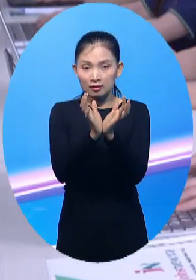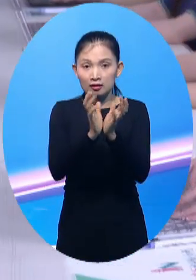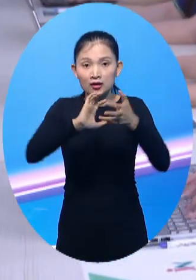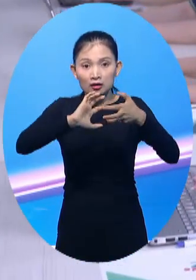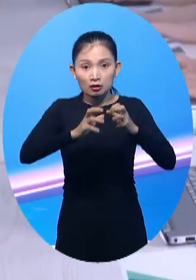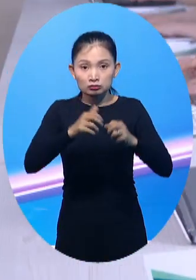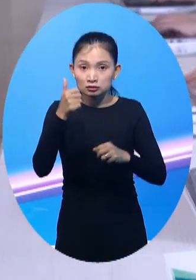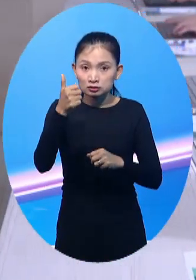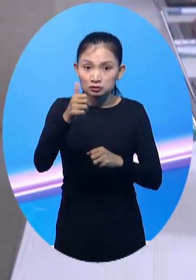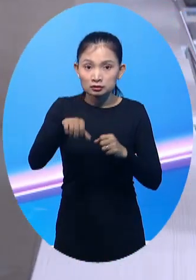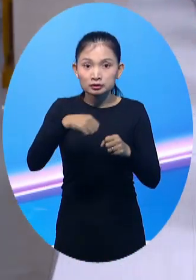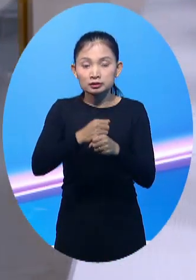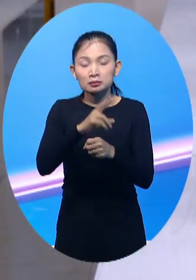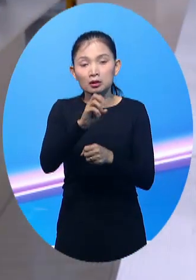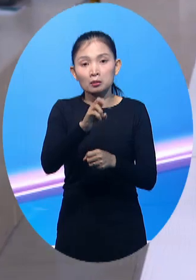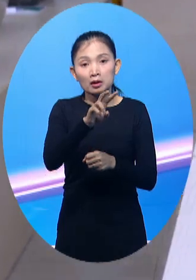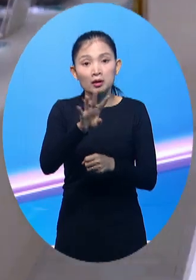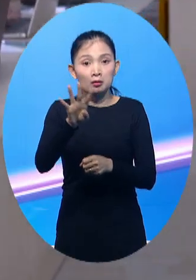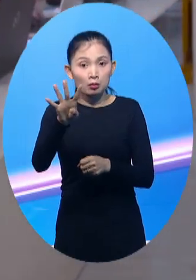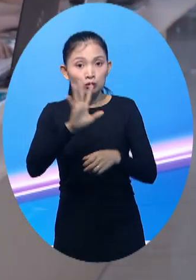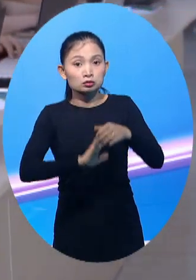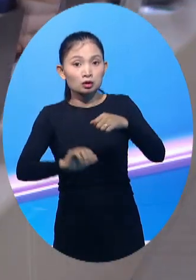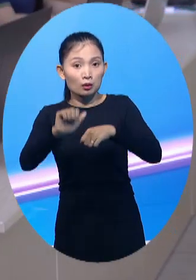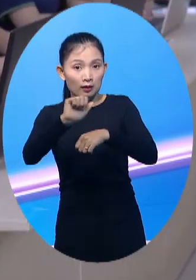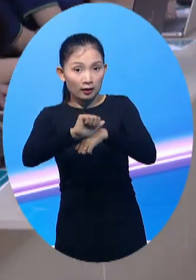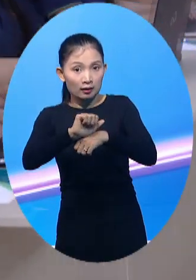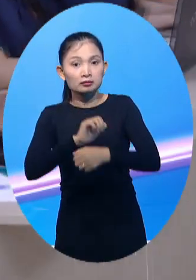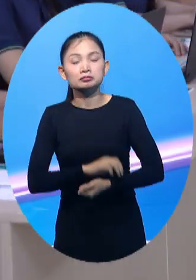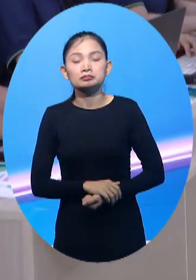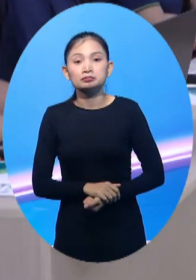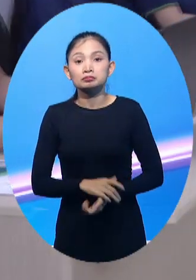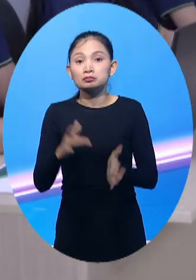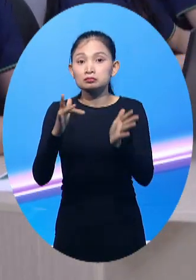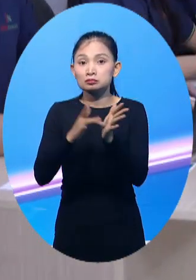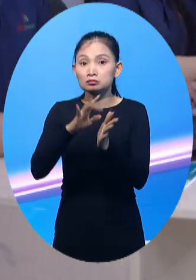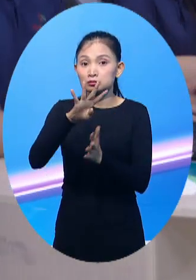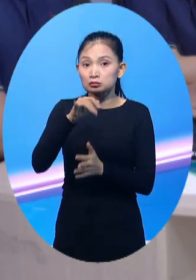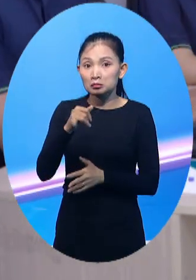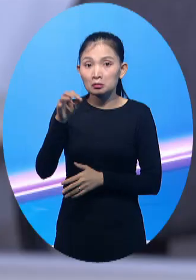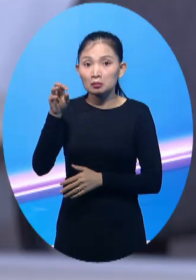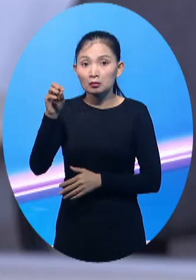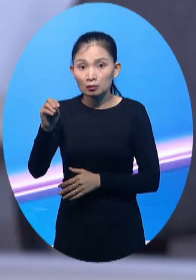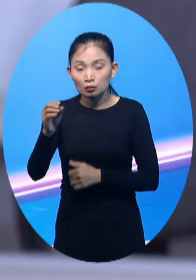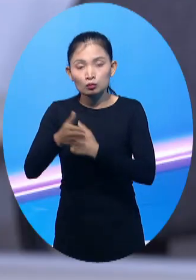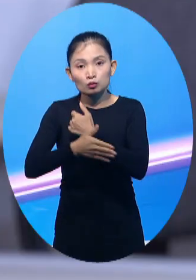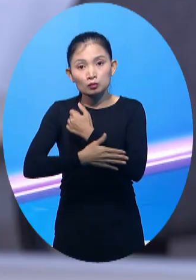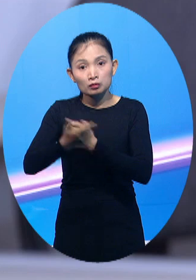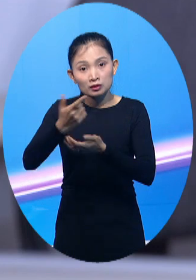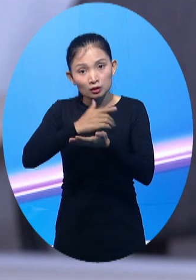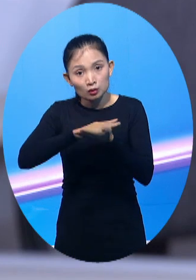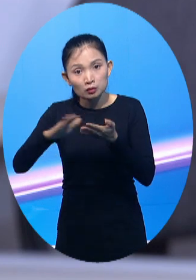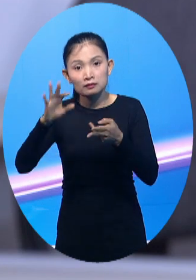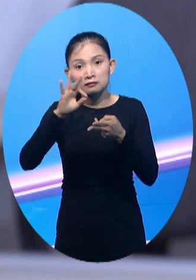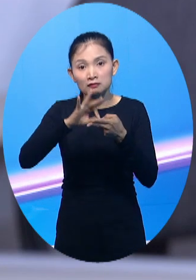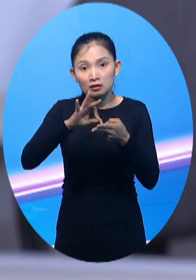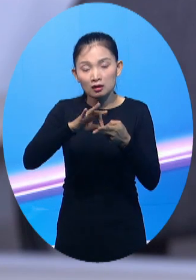2024. Jobs News đã và đang tận dụng tối đa sức mạnh công nghệ 4.0 nhằm giải quyết các vấn đề liên quan đến nhân sự, từ đó nhằm thúc đẩy